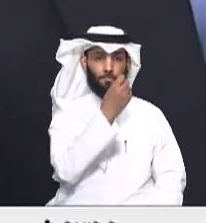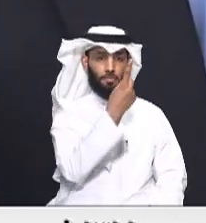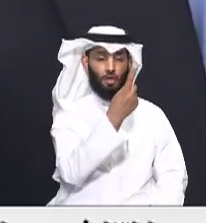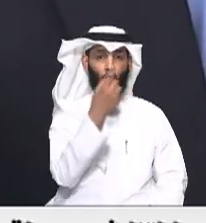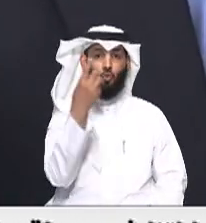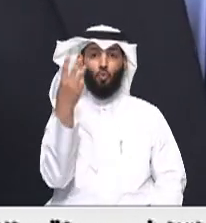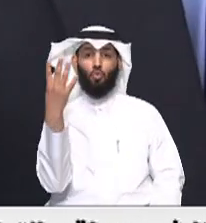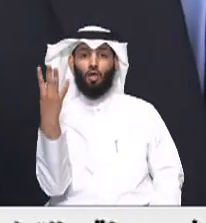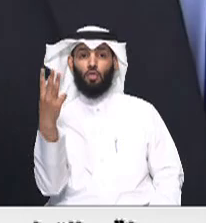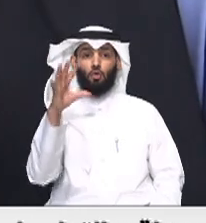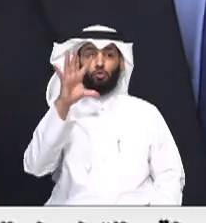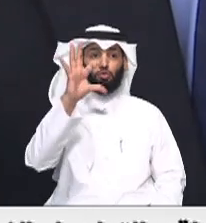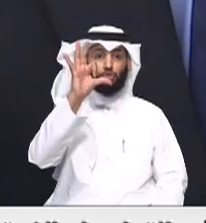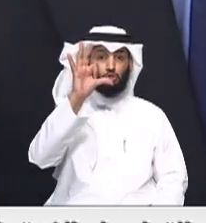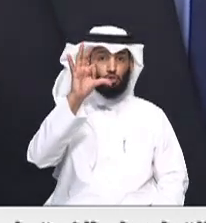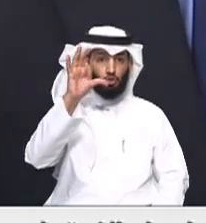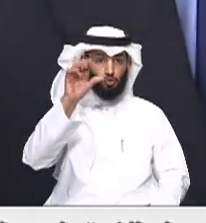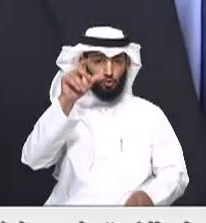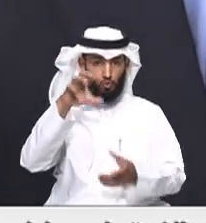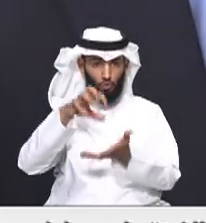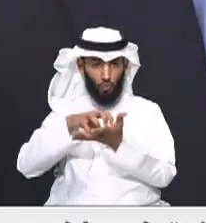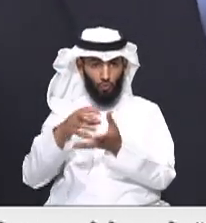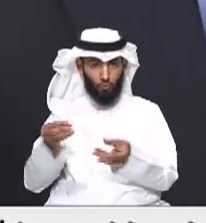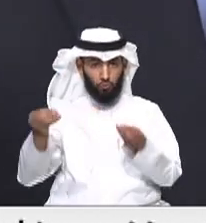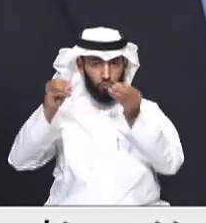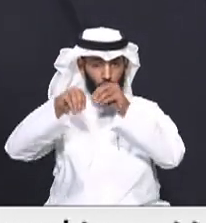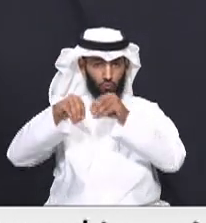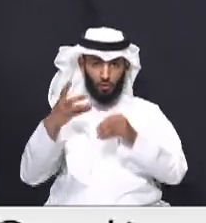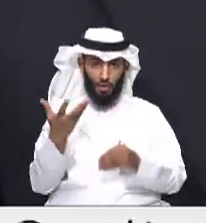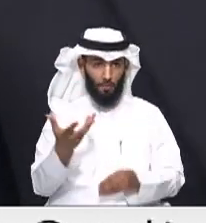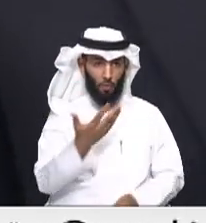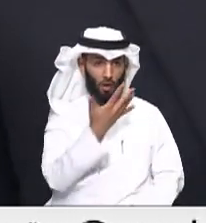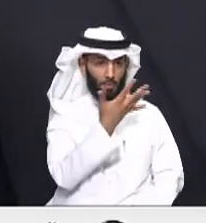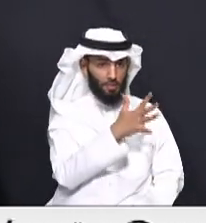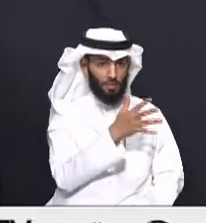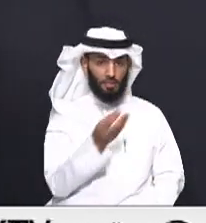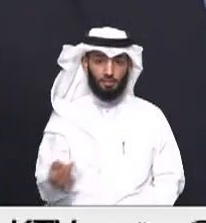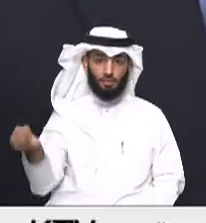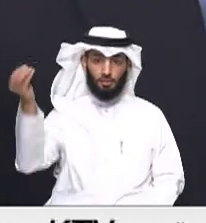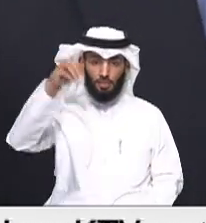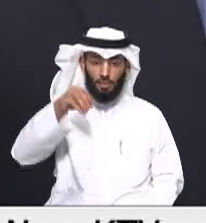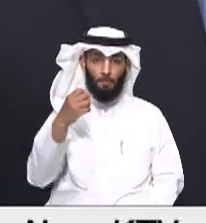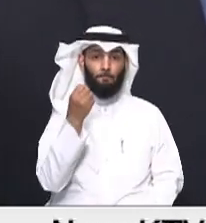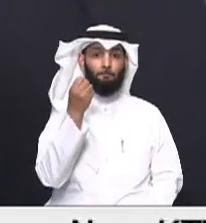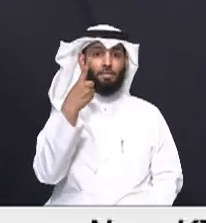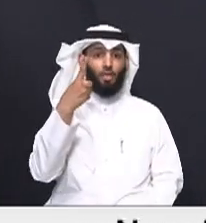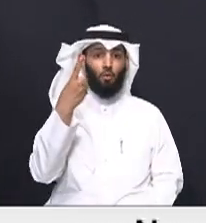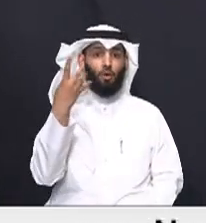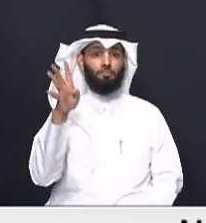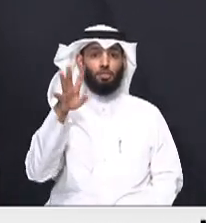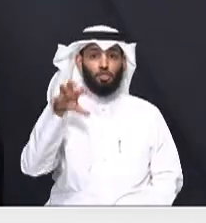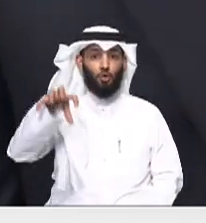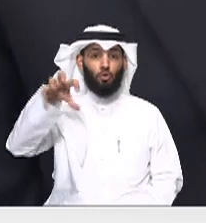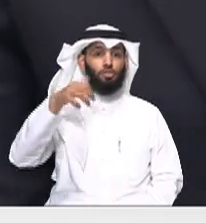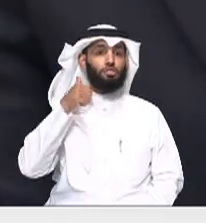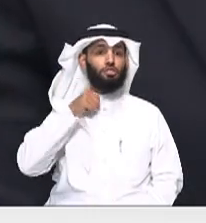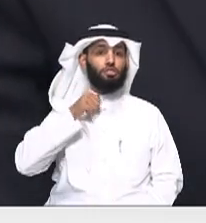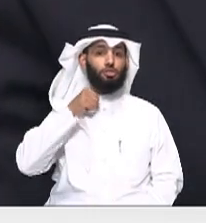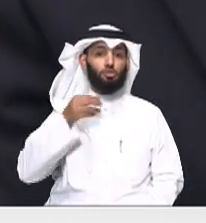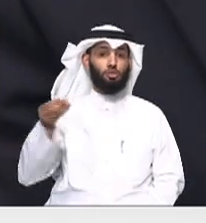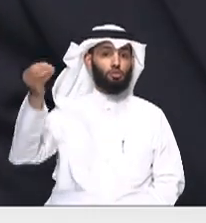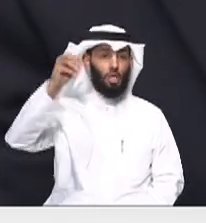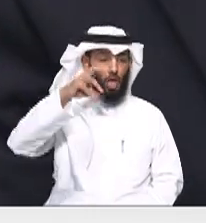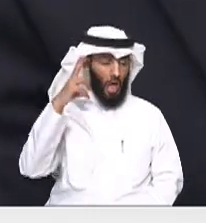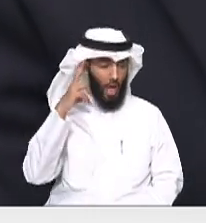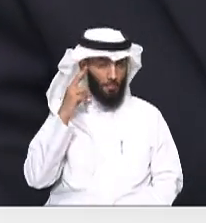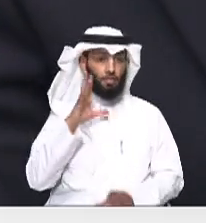193 دولة عضو، فهناك أكثر من 140 دولة زادت عن المنظومة حين تأسيسها. ربما كانت المنظومة